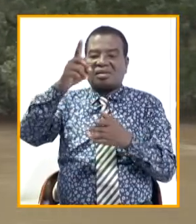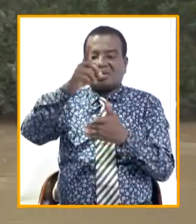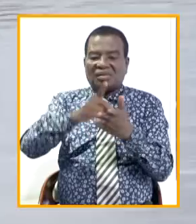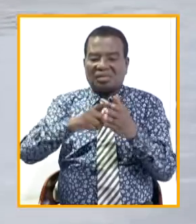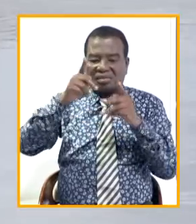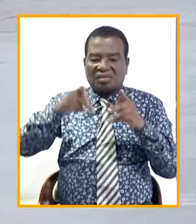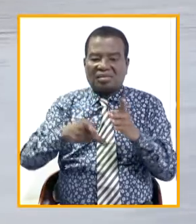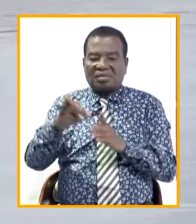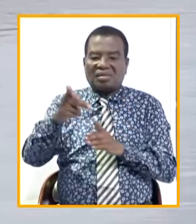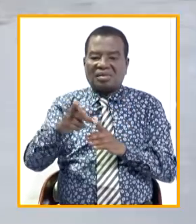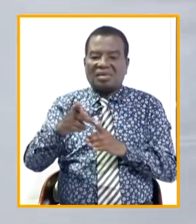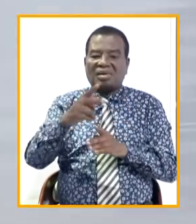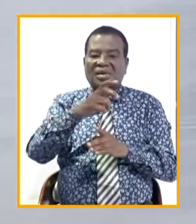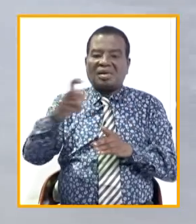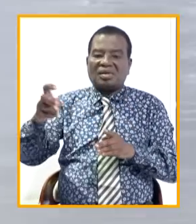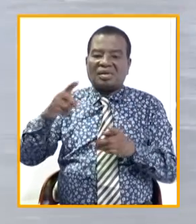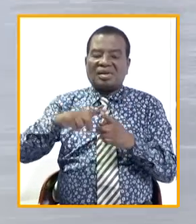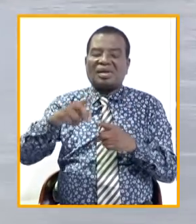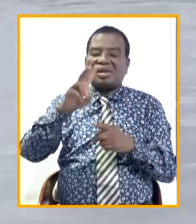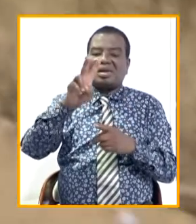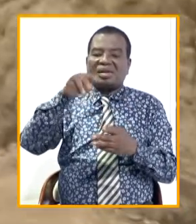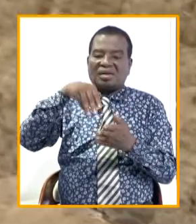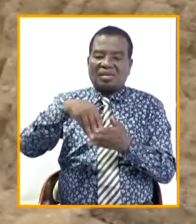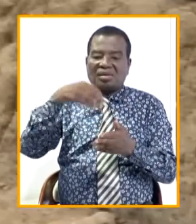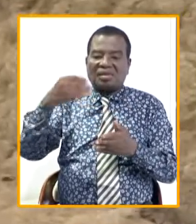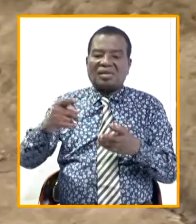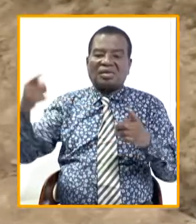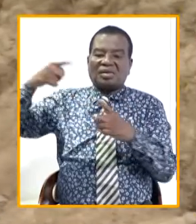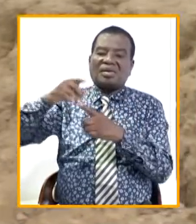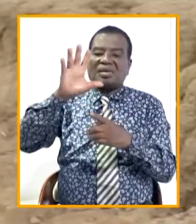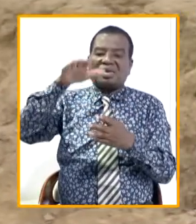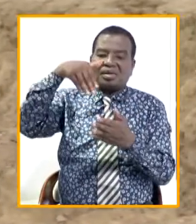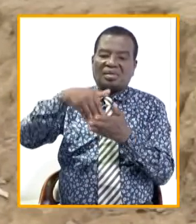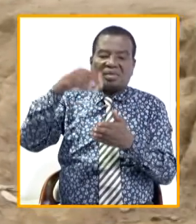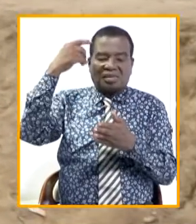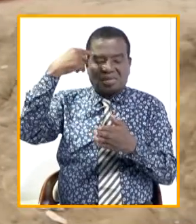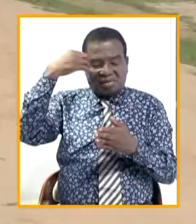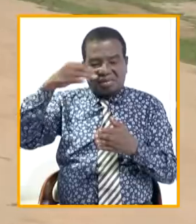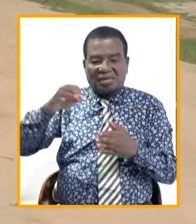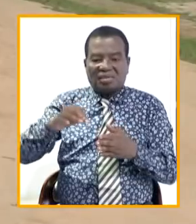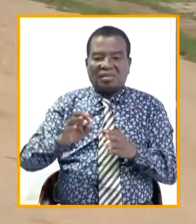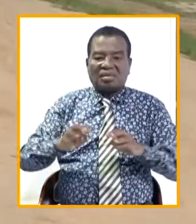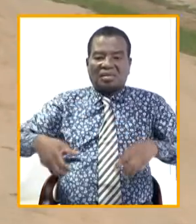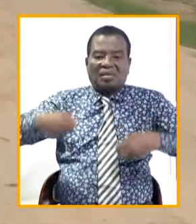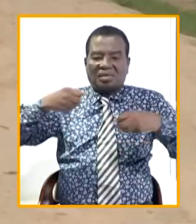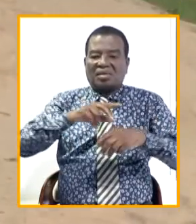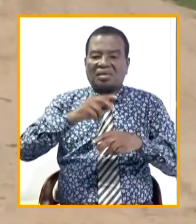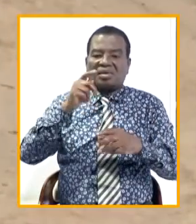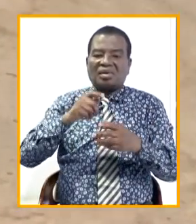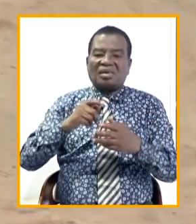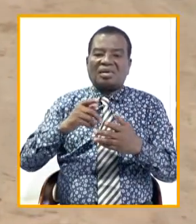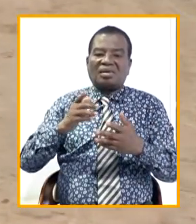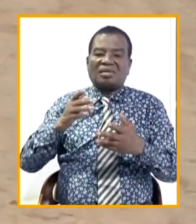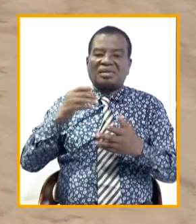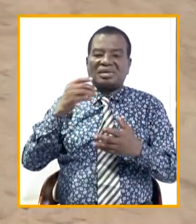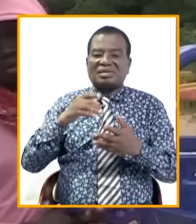par personne, 200 à 2000 francs et jusqu'à 5000 francs CFA pour les marchandises. Une tarification